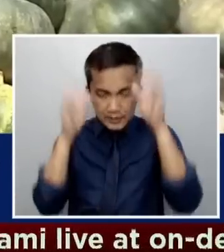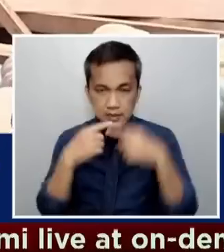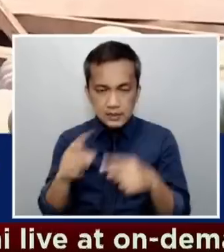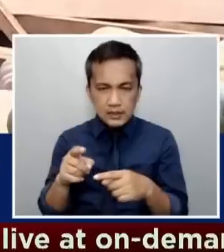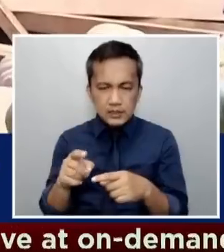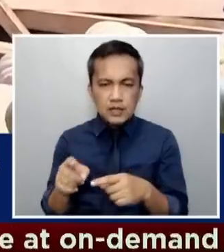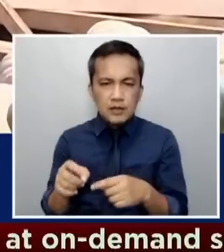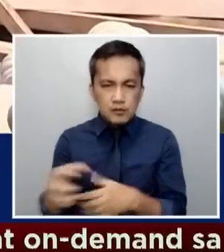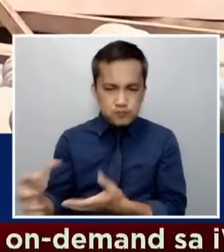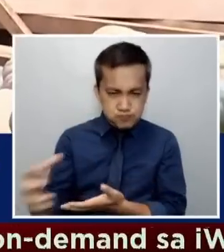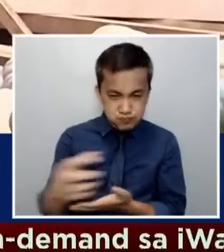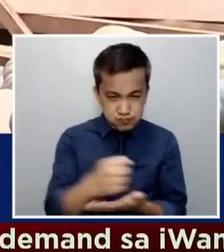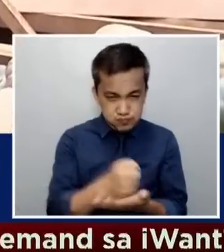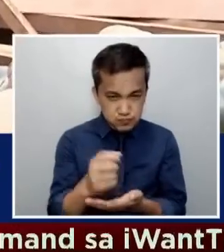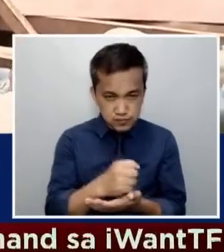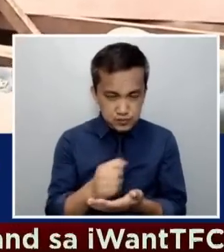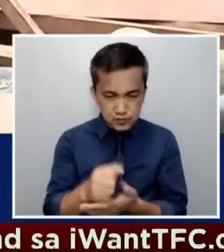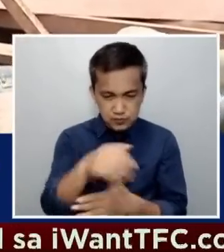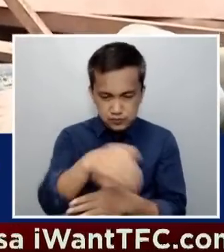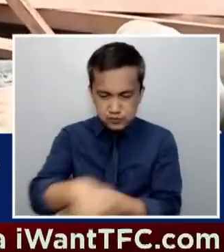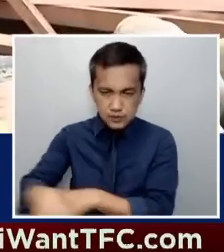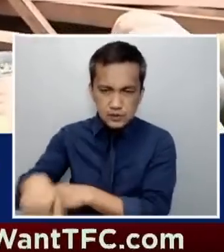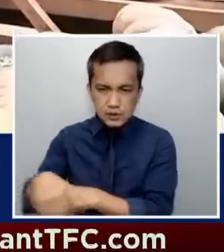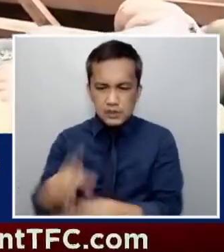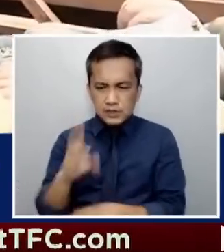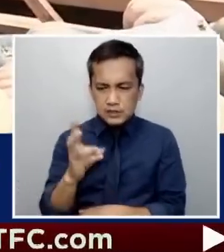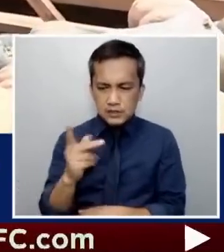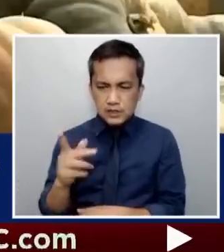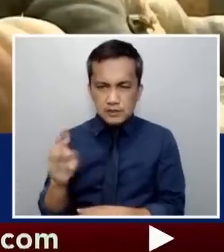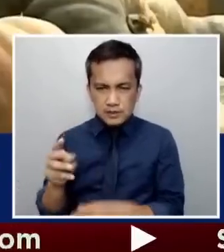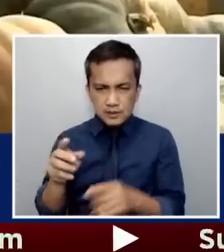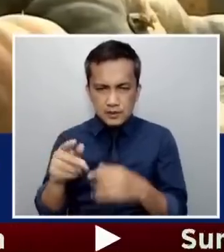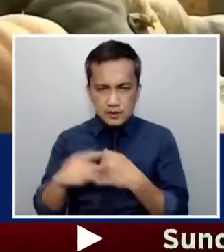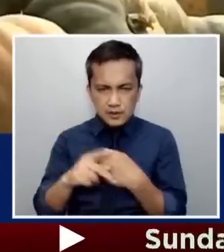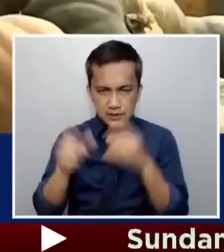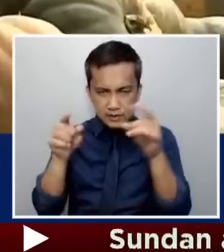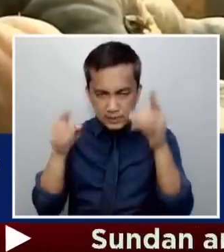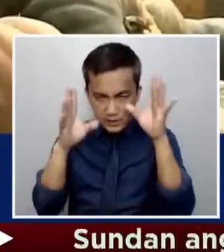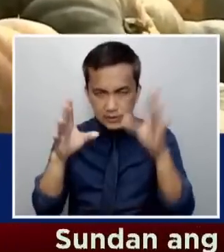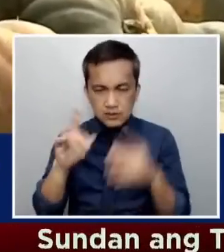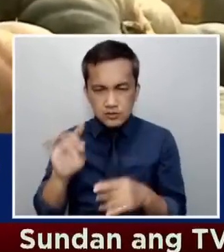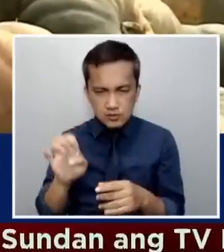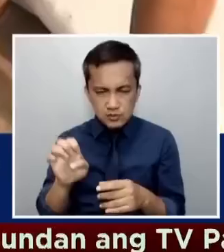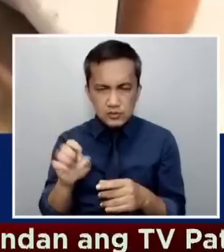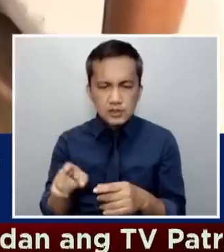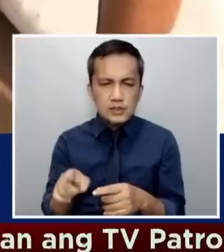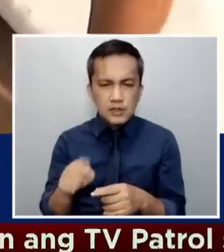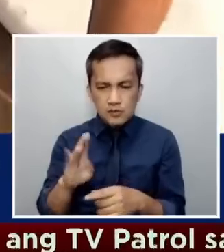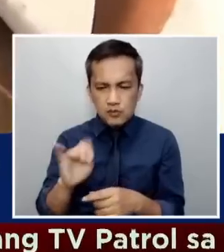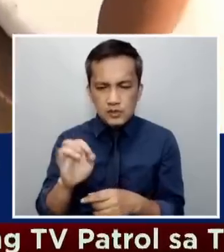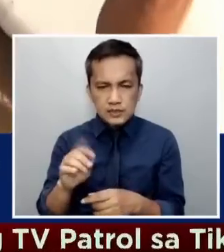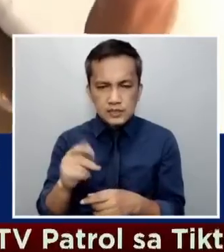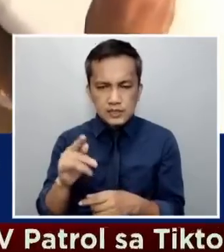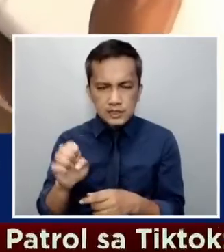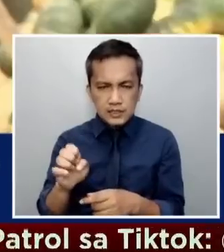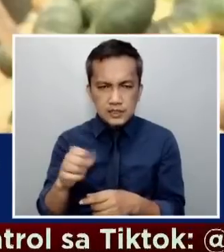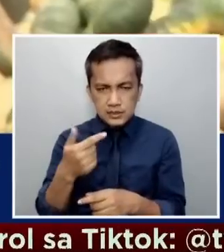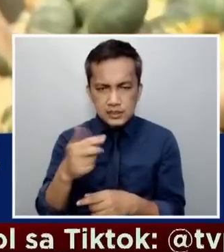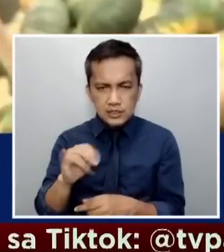gabi para anihin ito sa loob ng 6-kilometer permanent danger zone sa Mulatbukad Grande sa bayan ng Ginubatan,